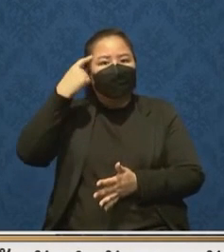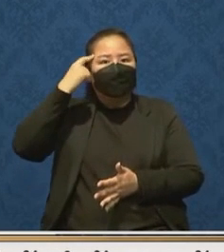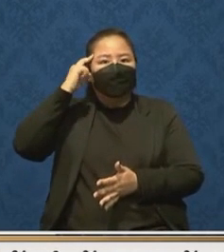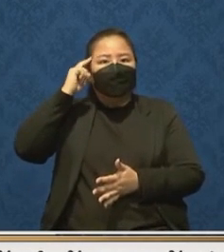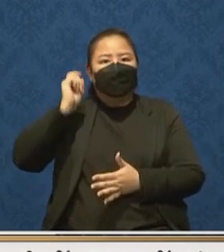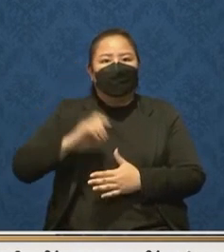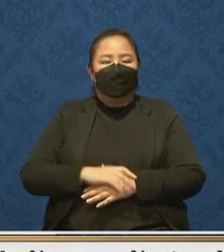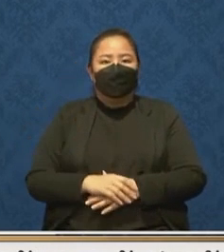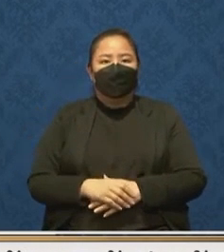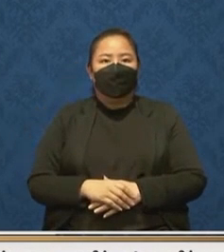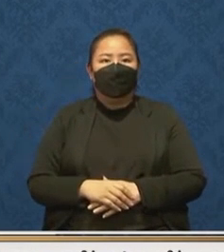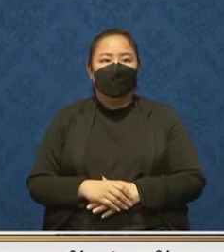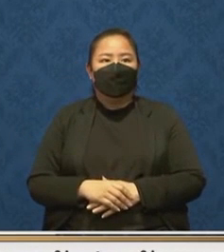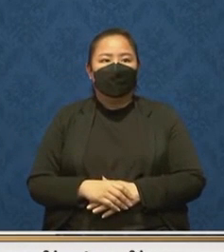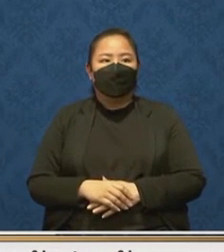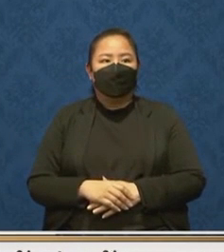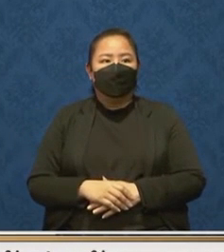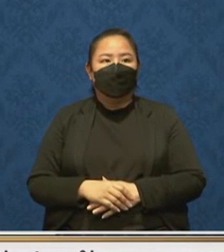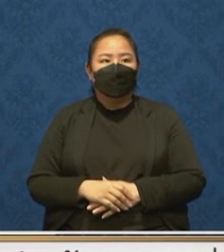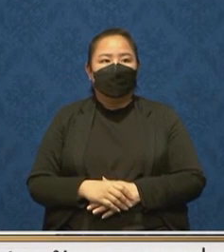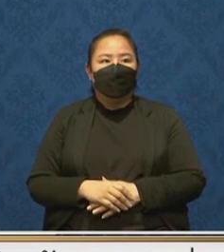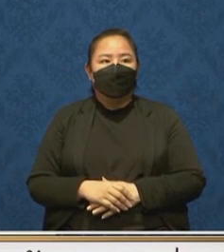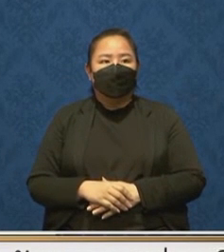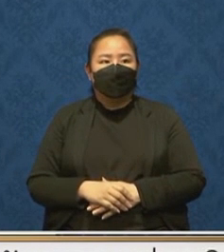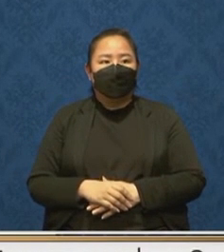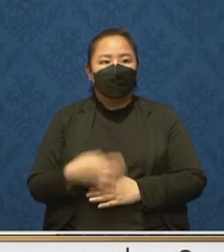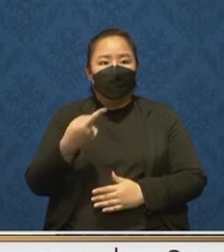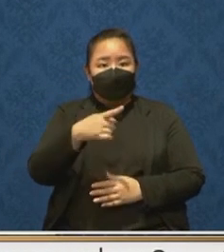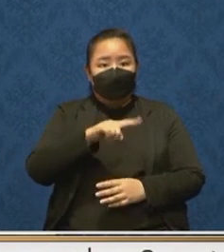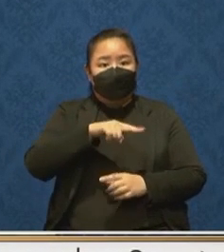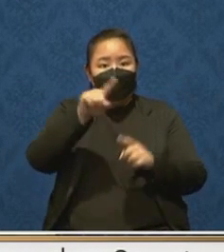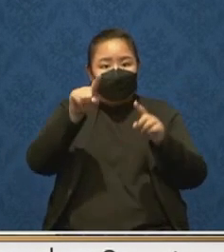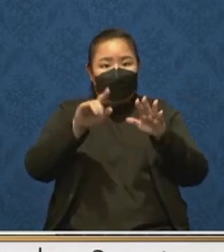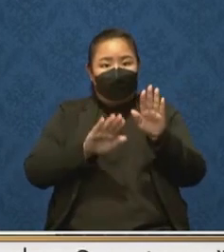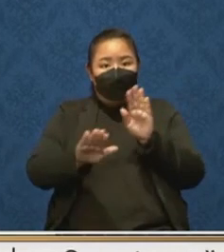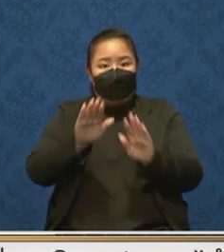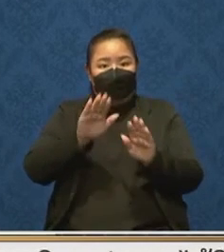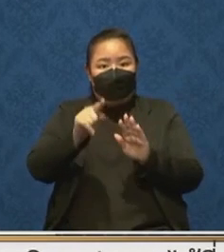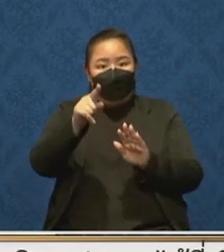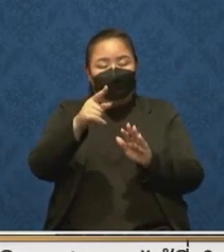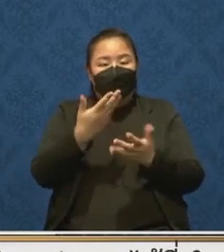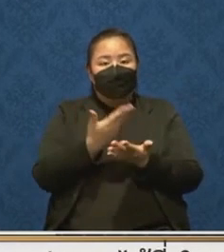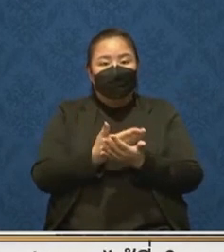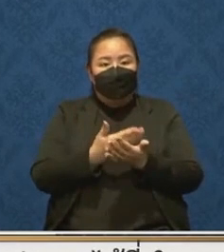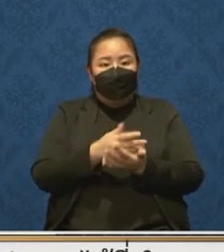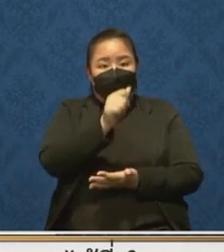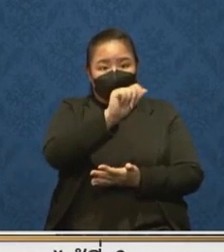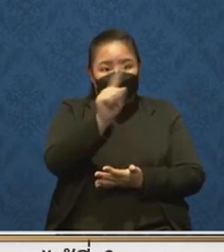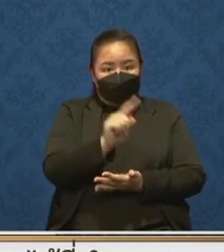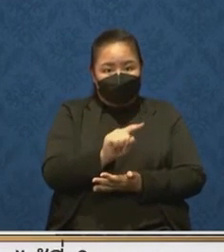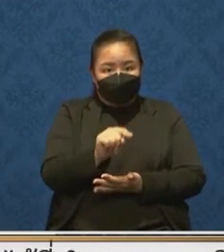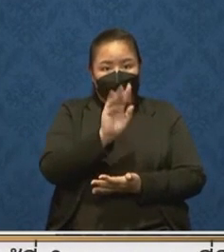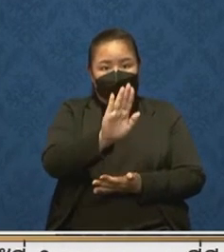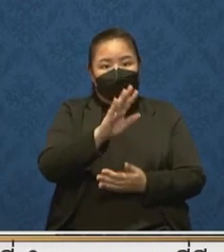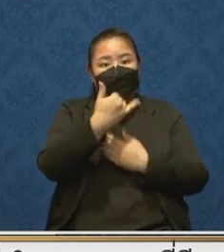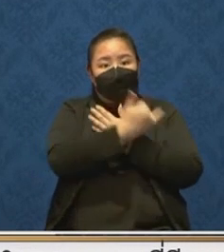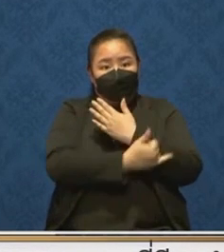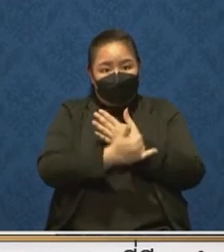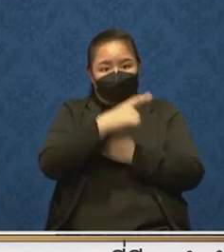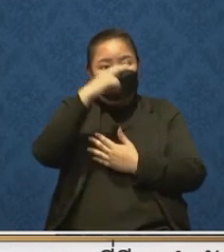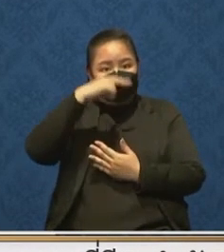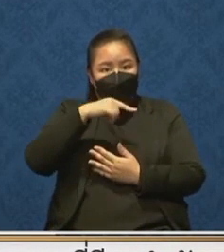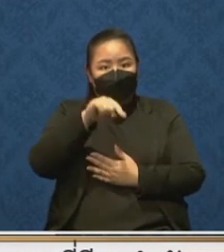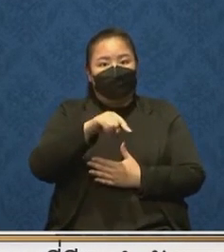ทราฟได้ต่อไปครับนี่คือกราพที่เปรีบเที่ยบว่า...ราคาเอสตาซีเน formulา ของประเทศไทยซื